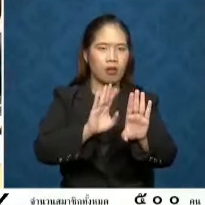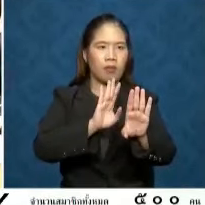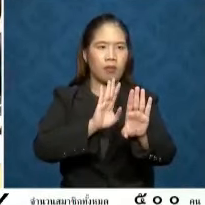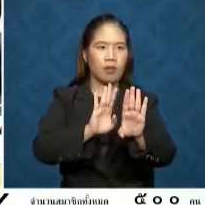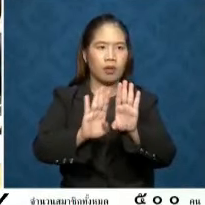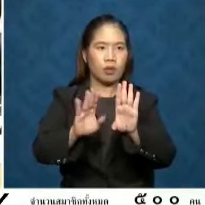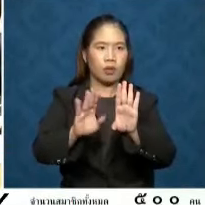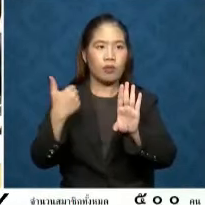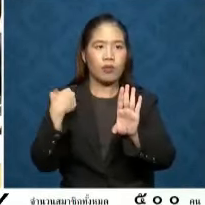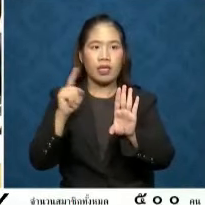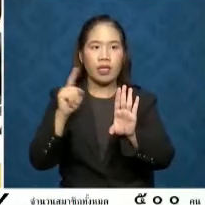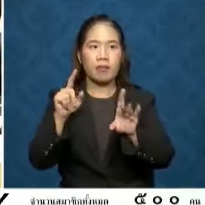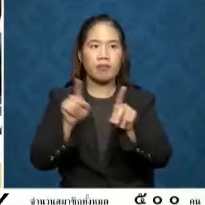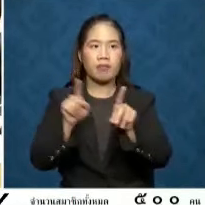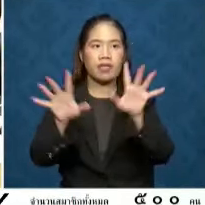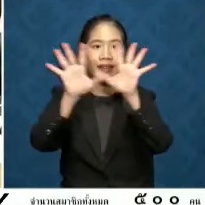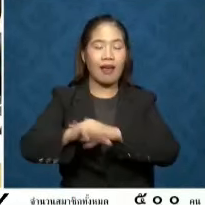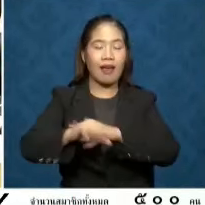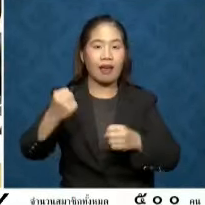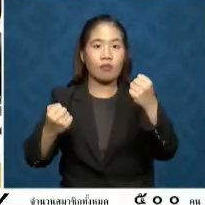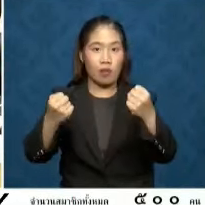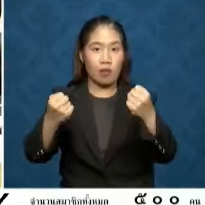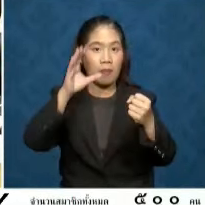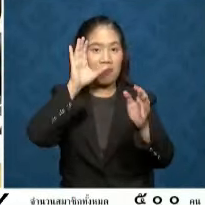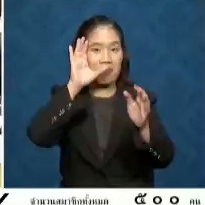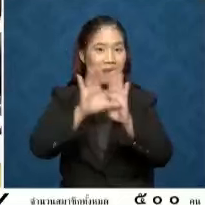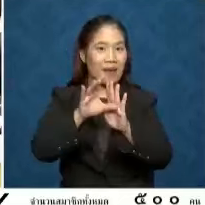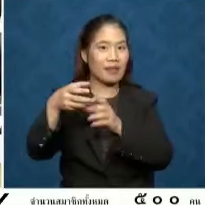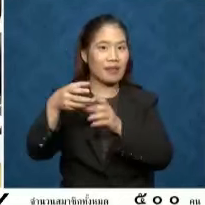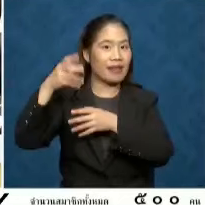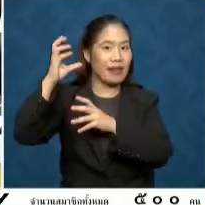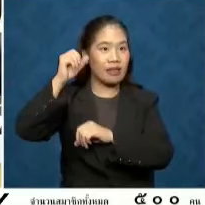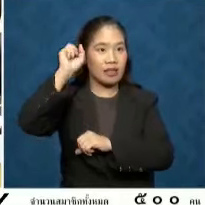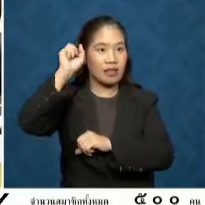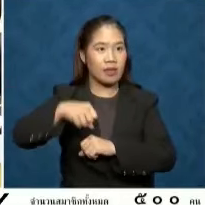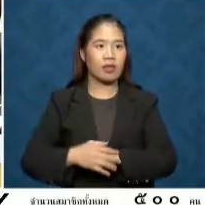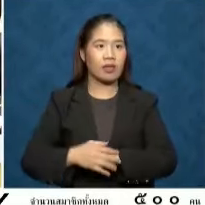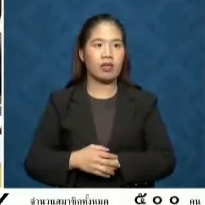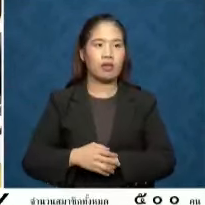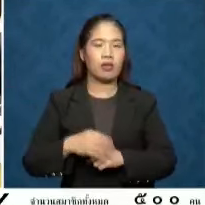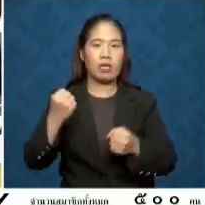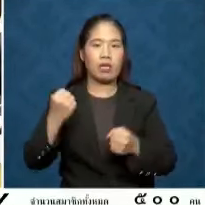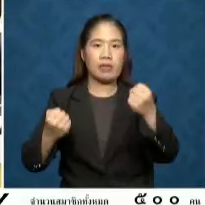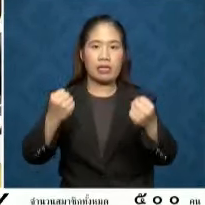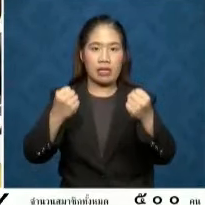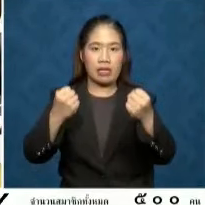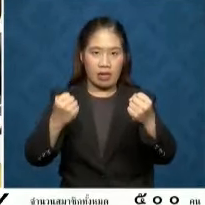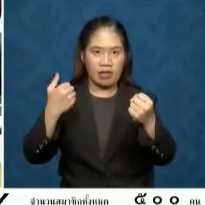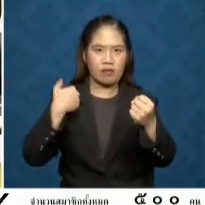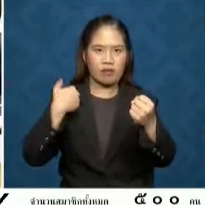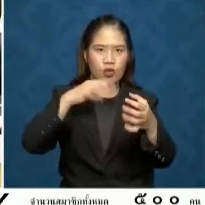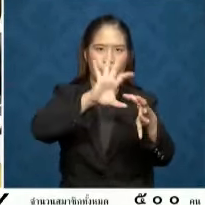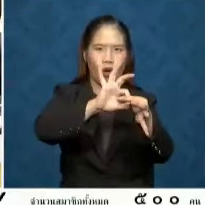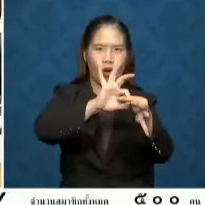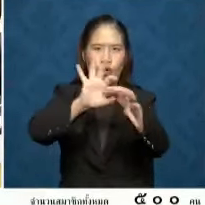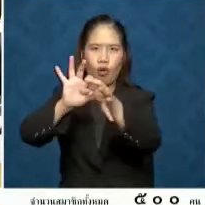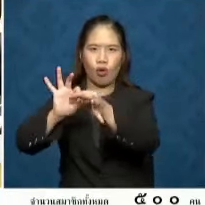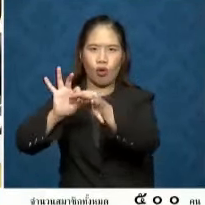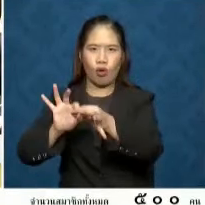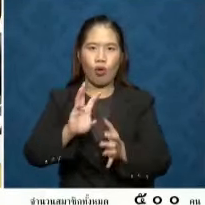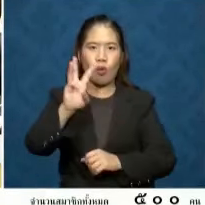มีเหมือนกับพวงมาลัยท่านนึกภาพออกในหนังใช่ไหมครับหมุนพวงมาลัยแล้วสลัก6ตัวมันก็จะถูกดันไปในตำแหน่งล็อก